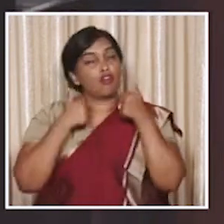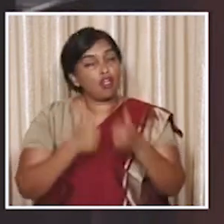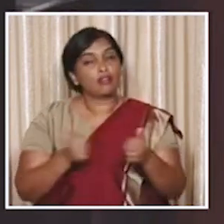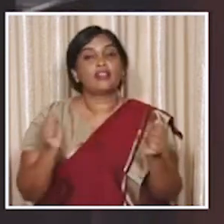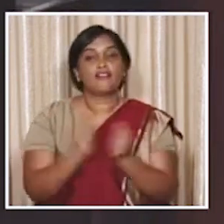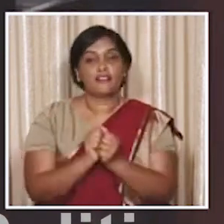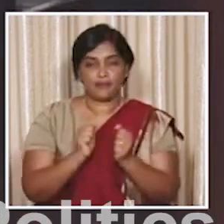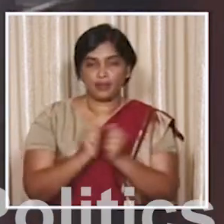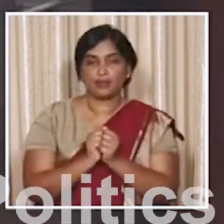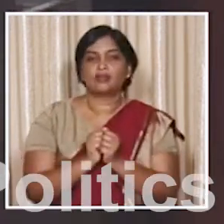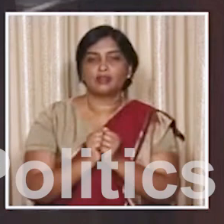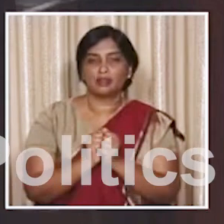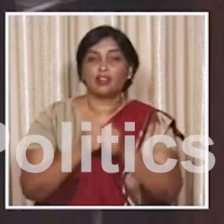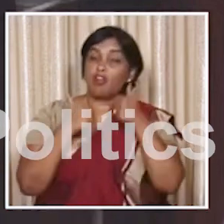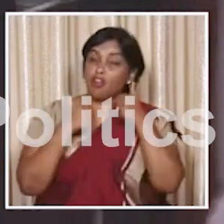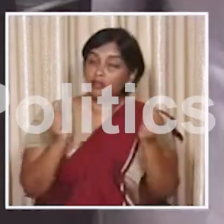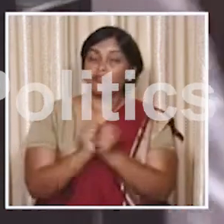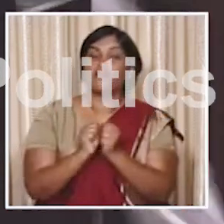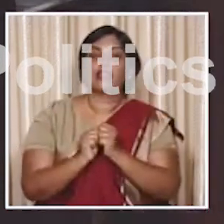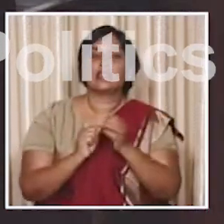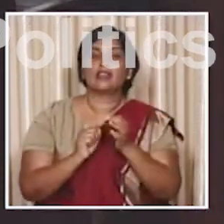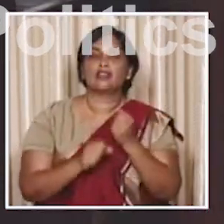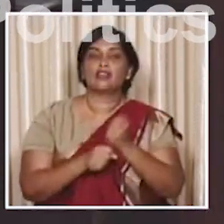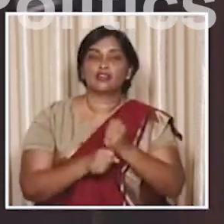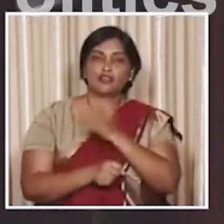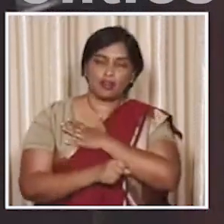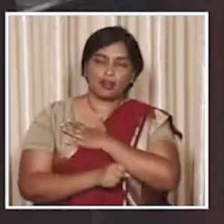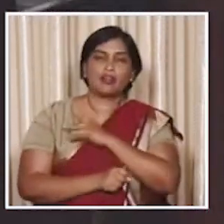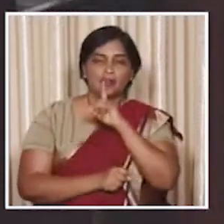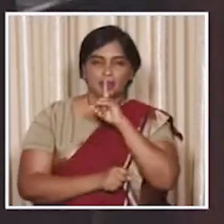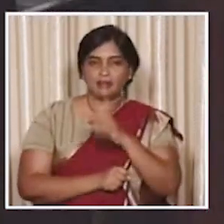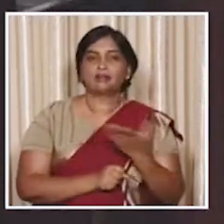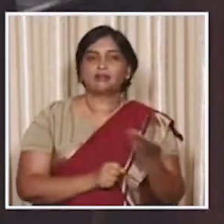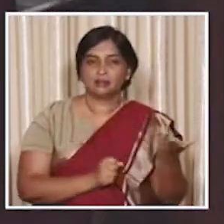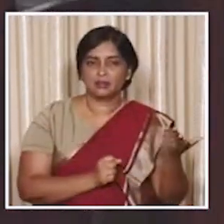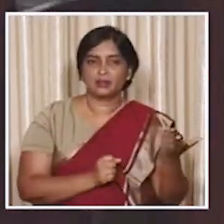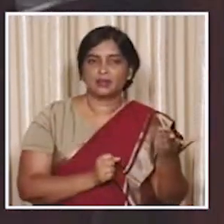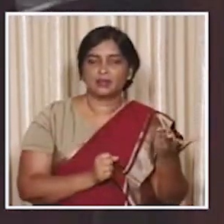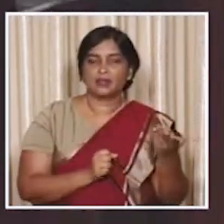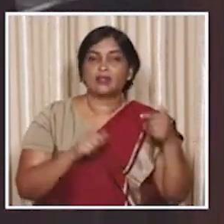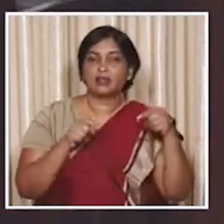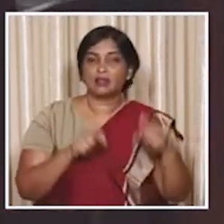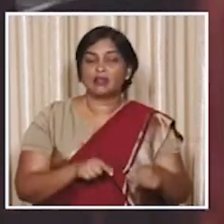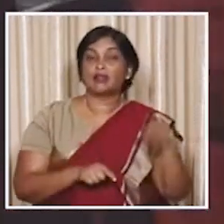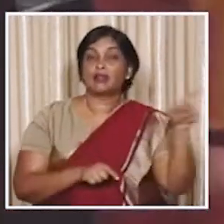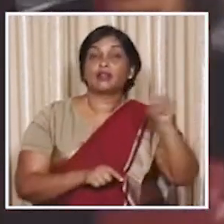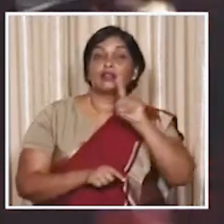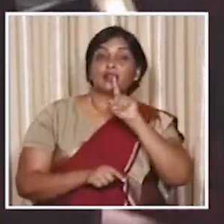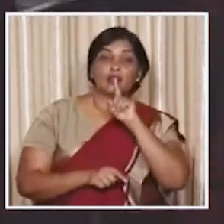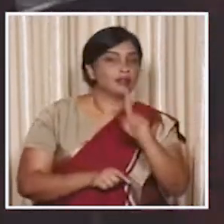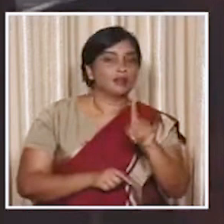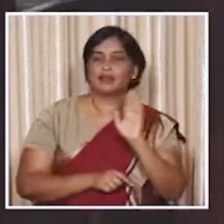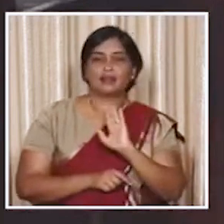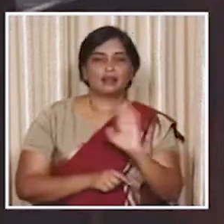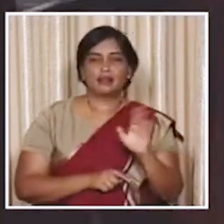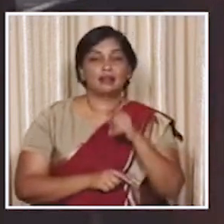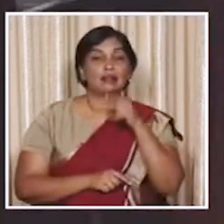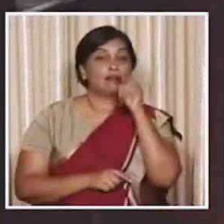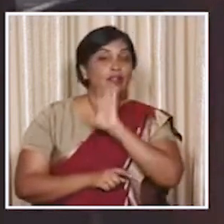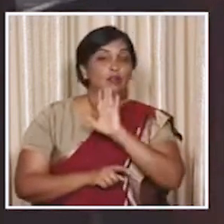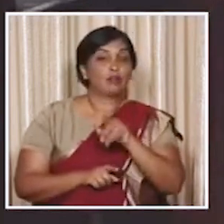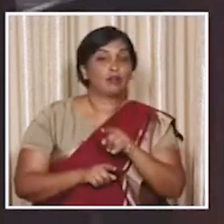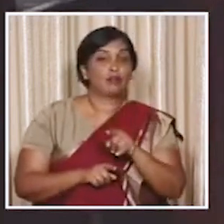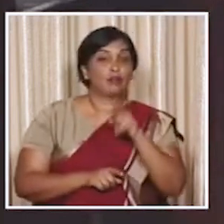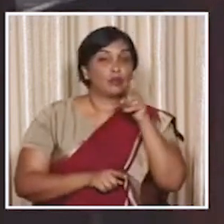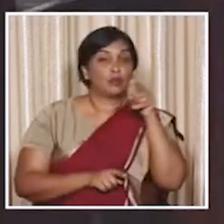giya. Honda nama kerja gota aja hantu. Ini mana kian nevela hati ini deh. Ini pasti arahnya tuh kian nevi ini. Arah gollo tamai